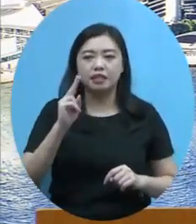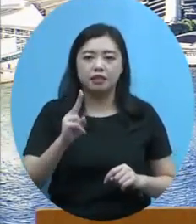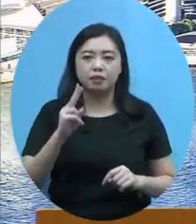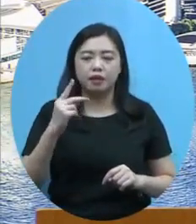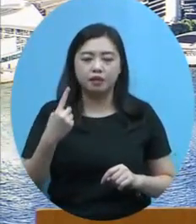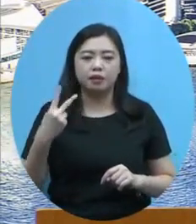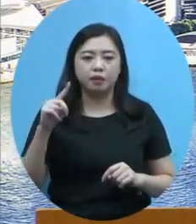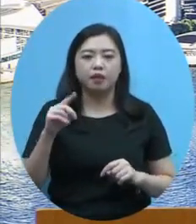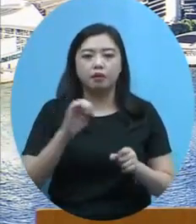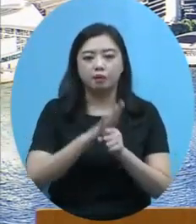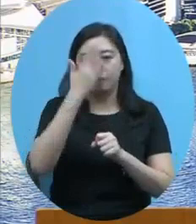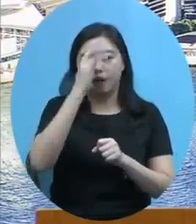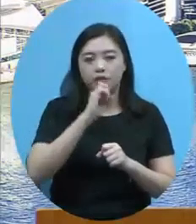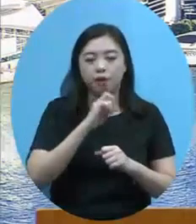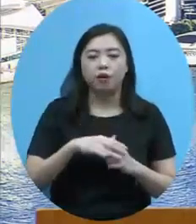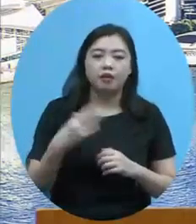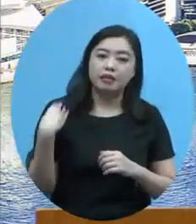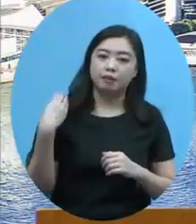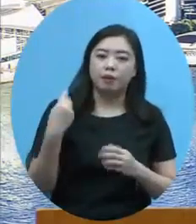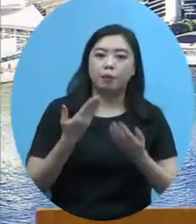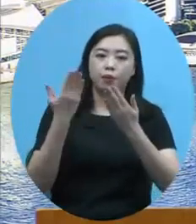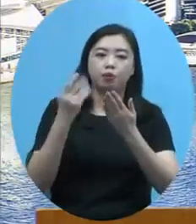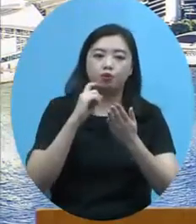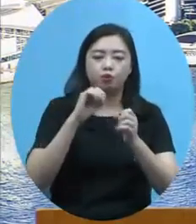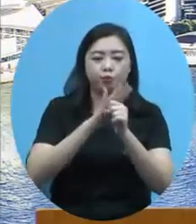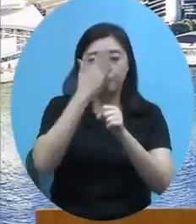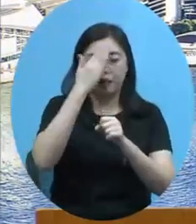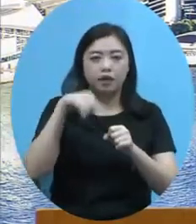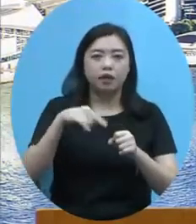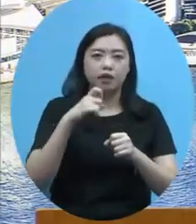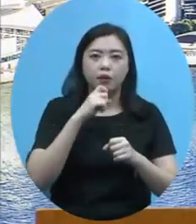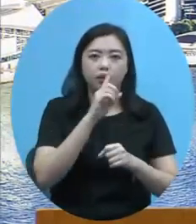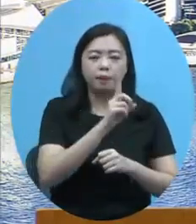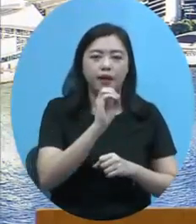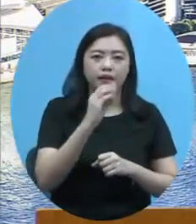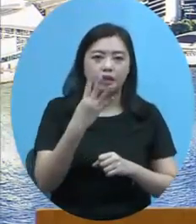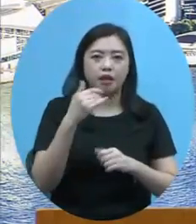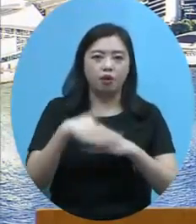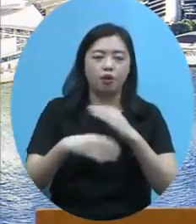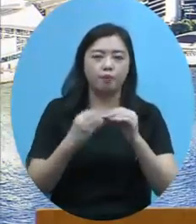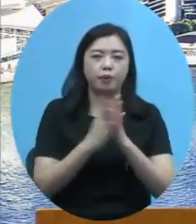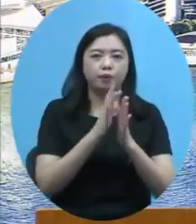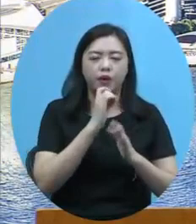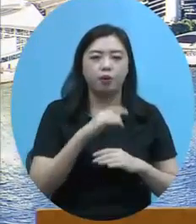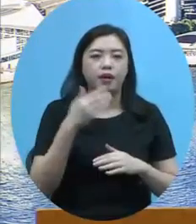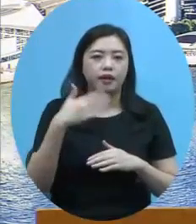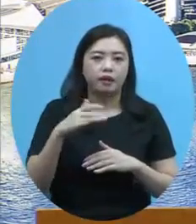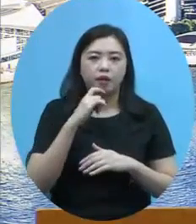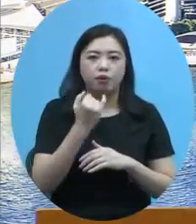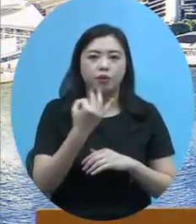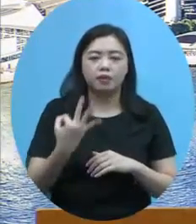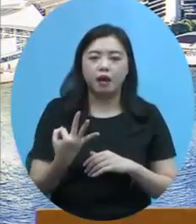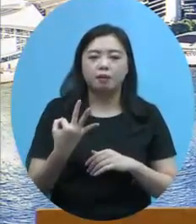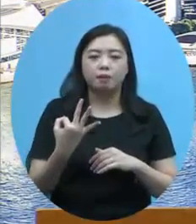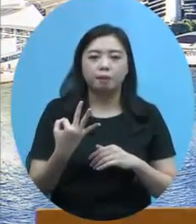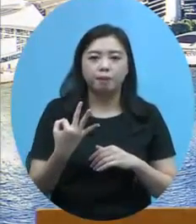120,071宗陽性嘅個案。咁喺昨天呈報嘅個案當中咧，有104宗咧係輸入性個案，餘下嘅